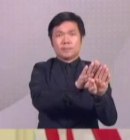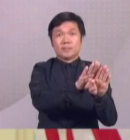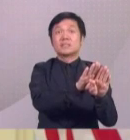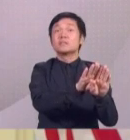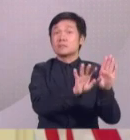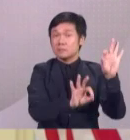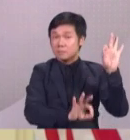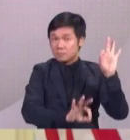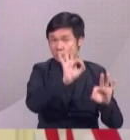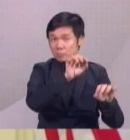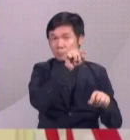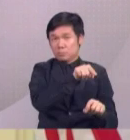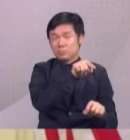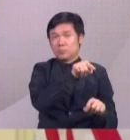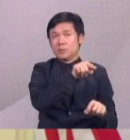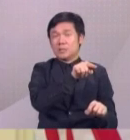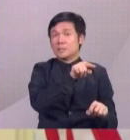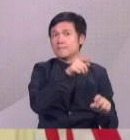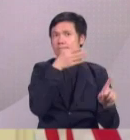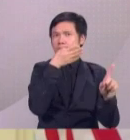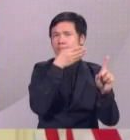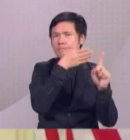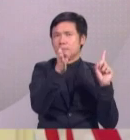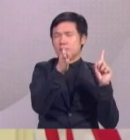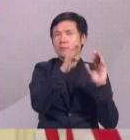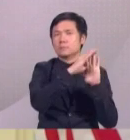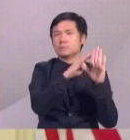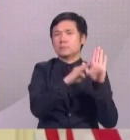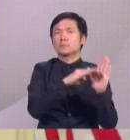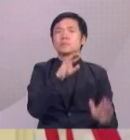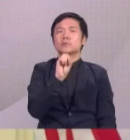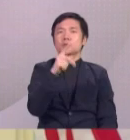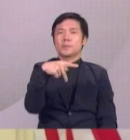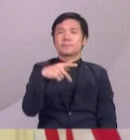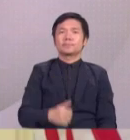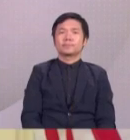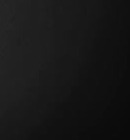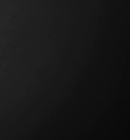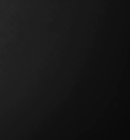gagal untuk mematuhi SOP yang dikeluarkan oleh pihak MKN.